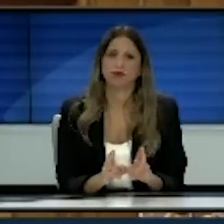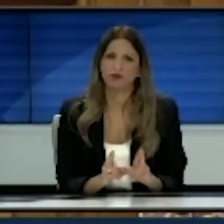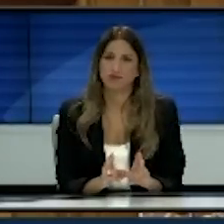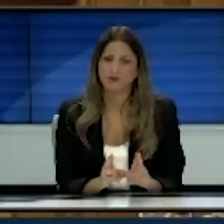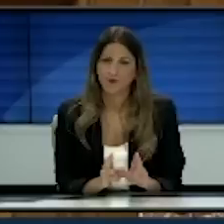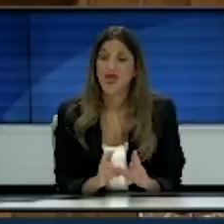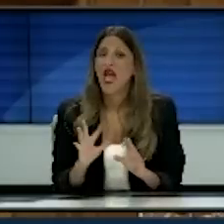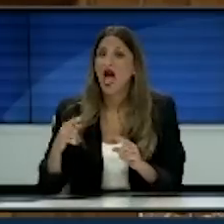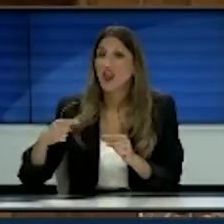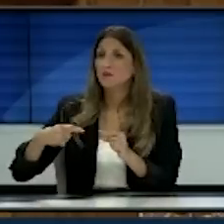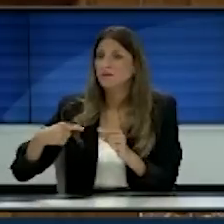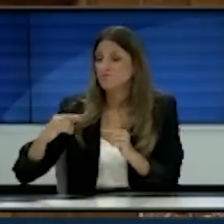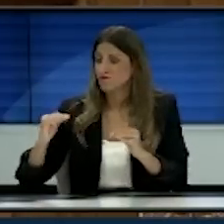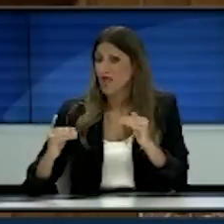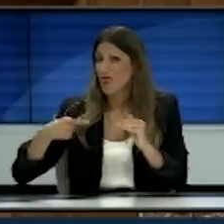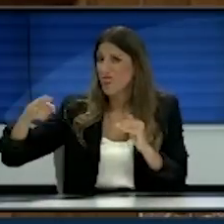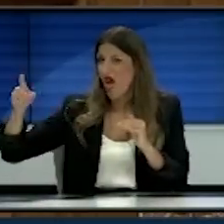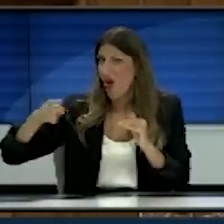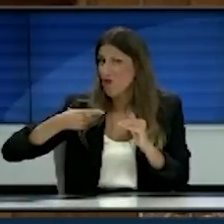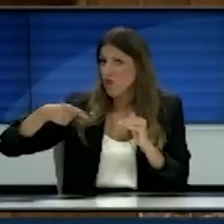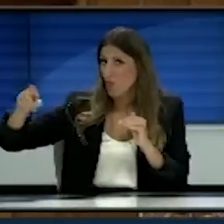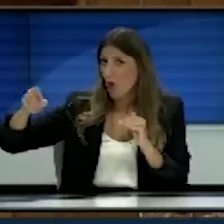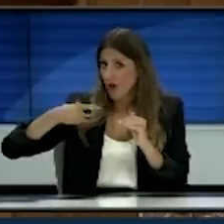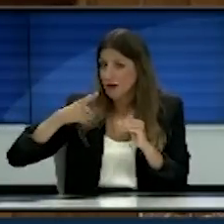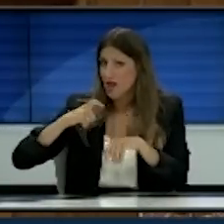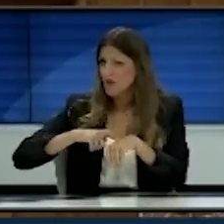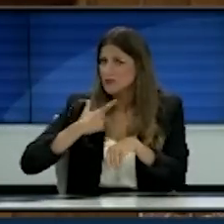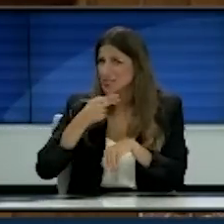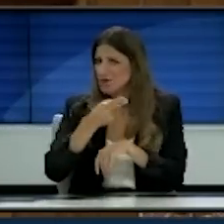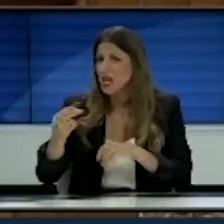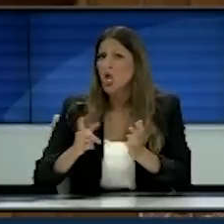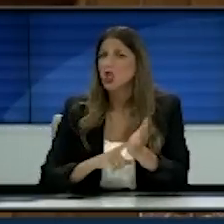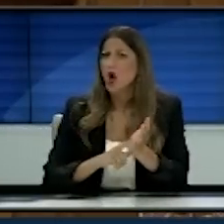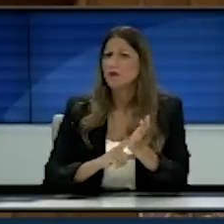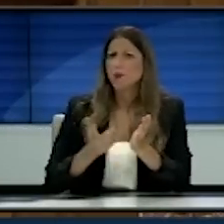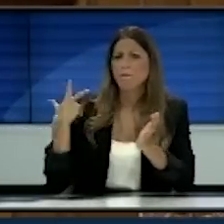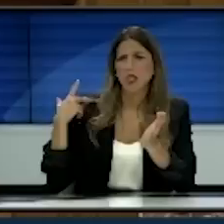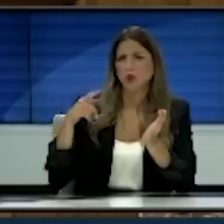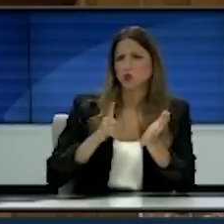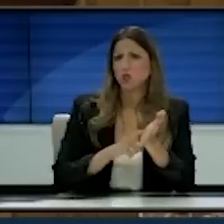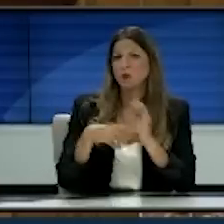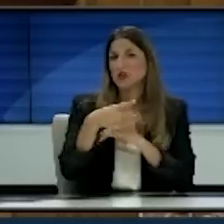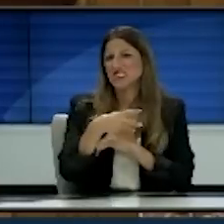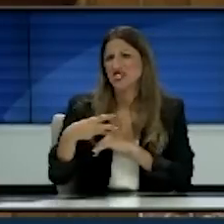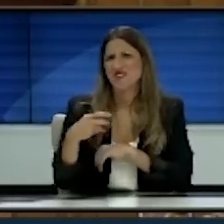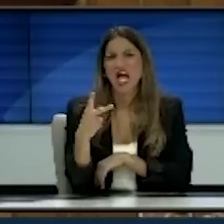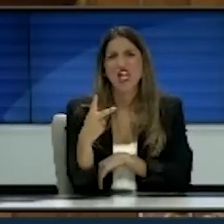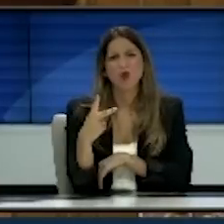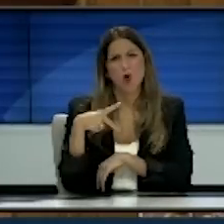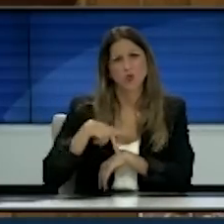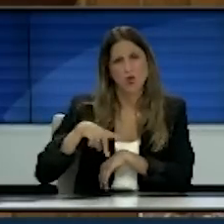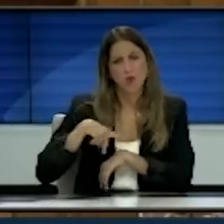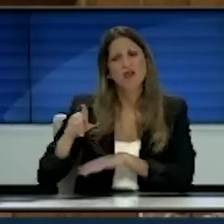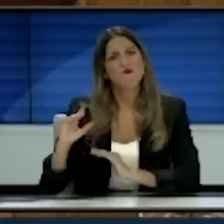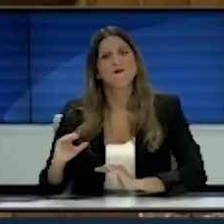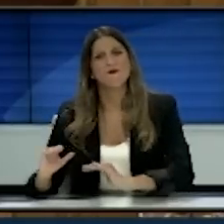καταργήθηκε ο νόμος Κατρούγκαλου που πετσόκοβε τις συντάξεις. Μια άλλη κοινωνική παροχή η περικοπή, όπως